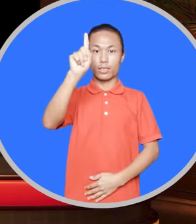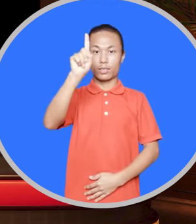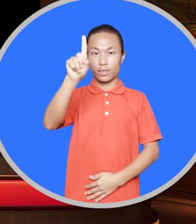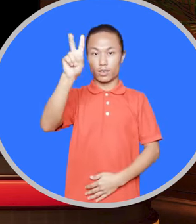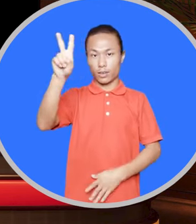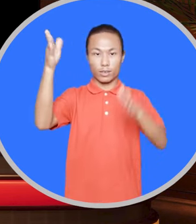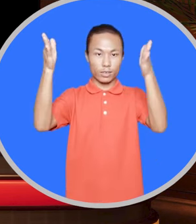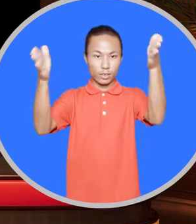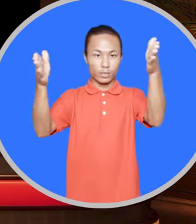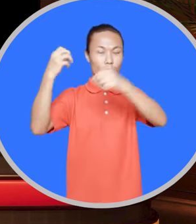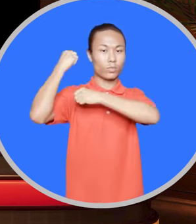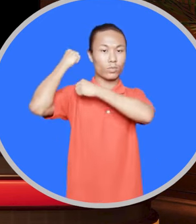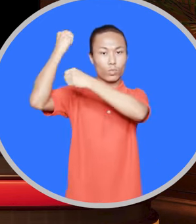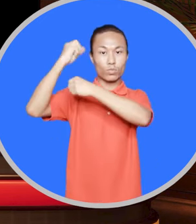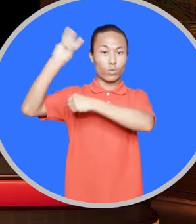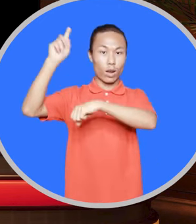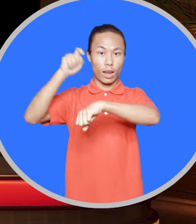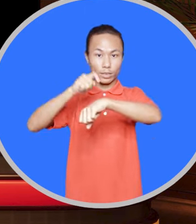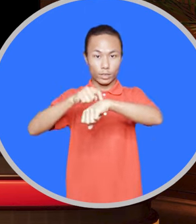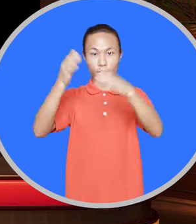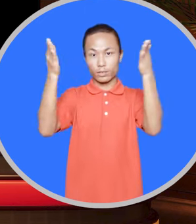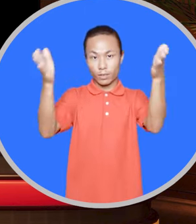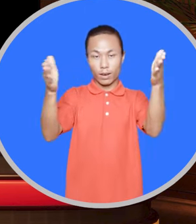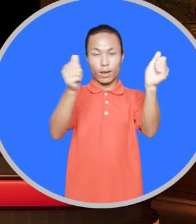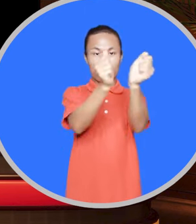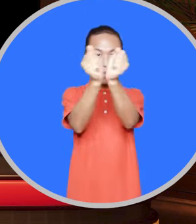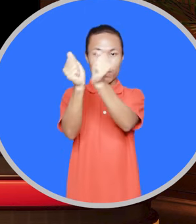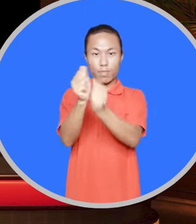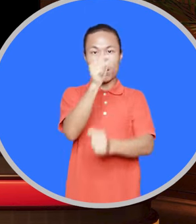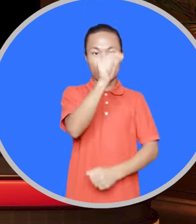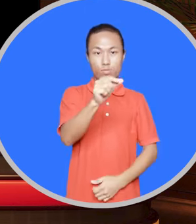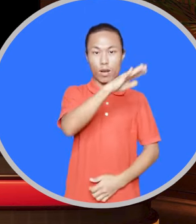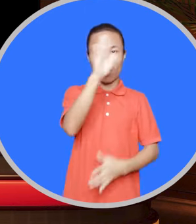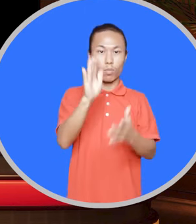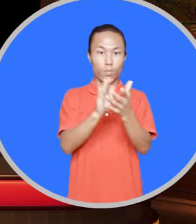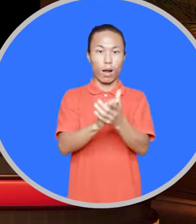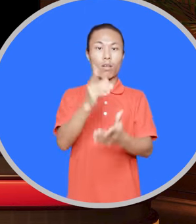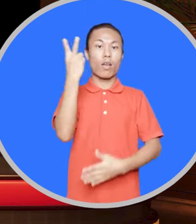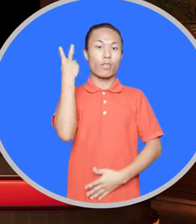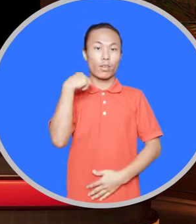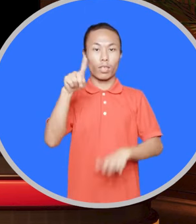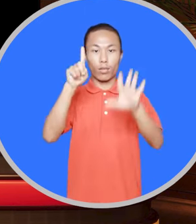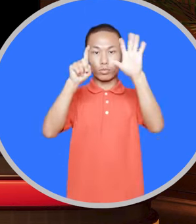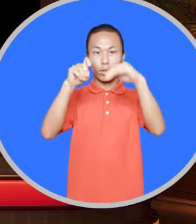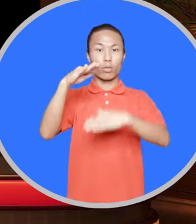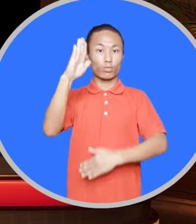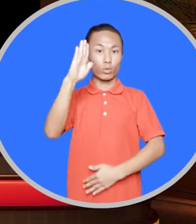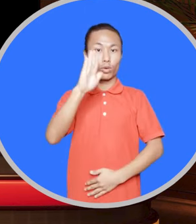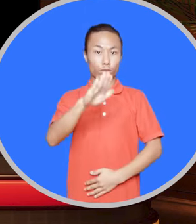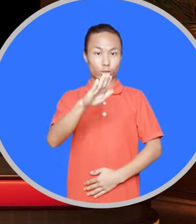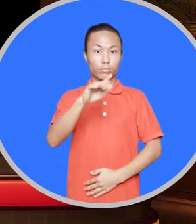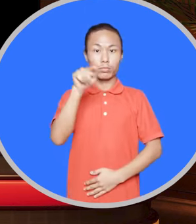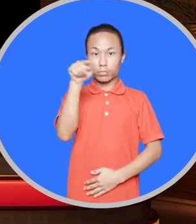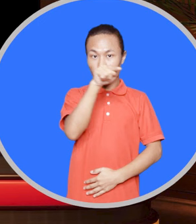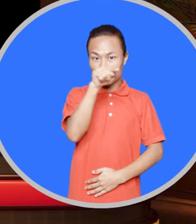မ်းဆီးချုံနှောင်ခြင်းခံရသူစုစုပေါင်း26524ဦးရှိပြီး၎င်းတို့ထဲမှာ2352